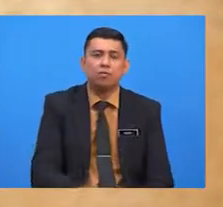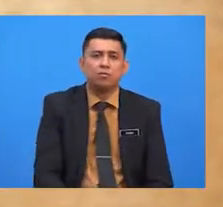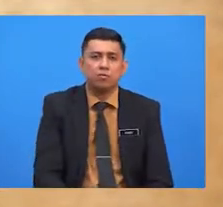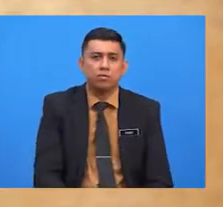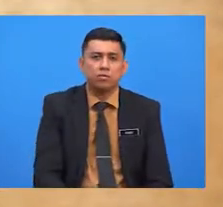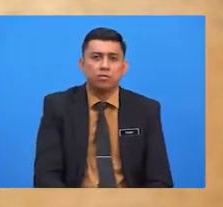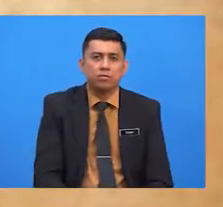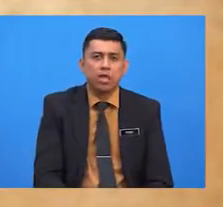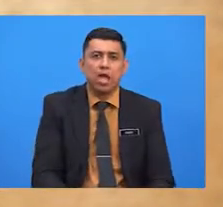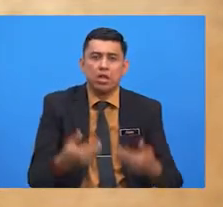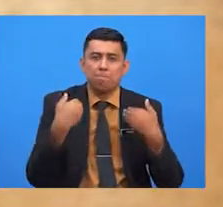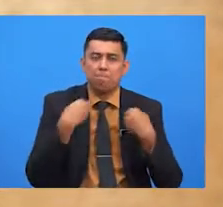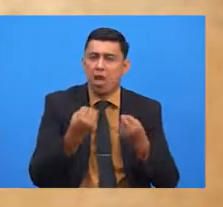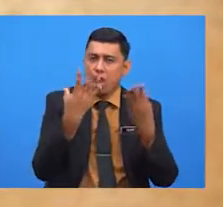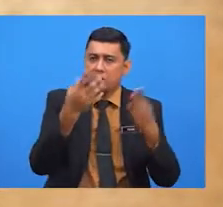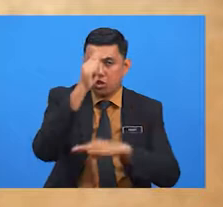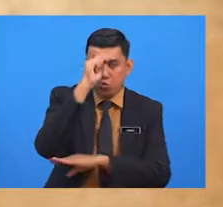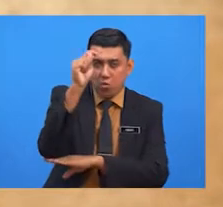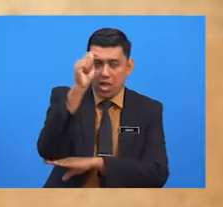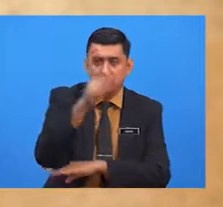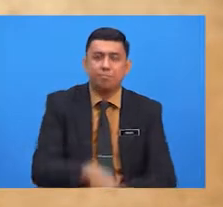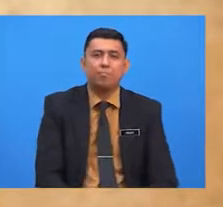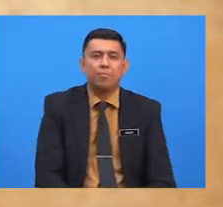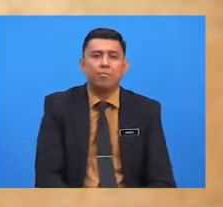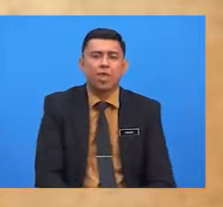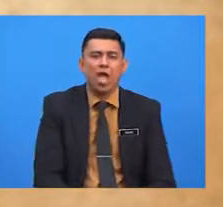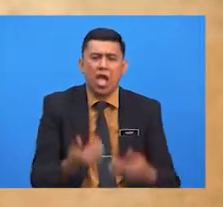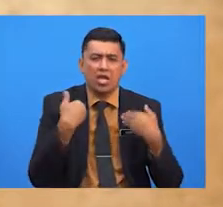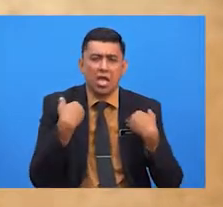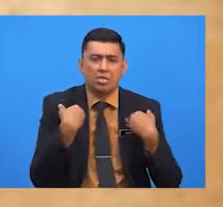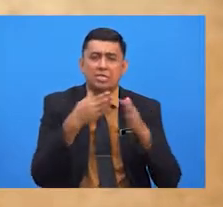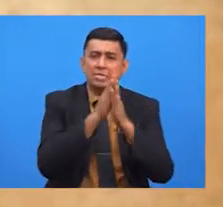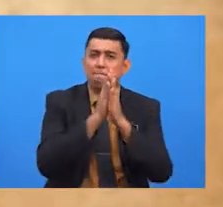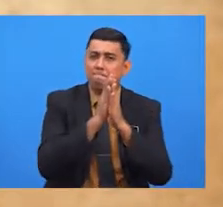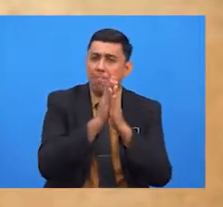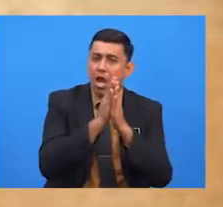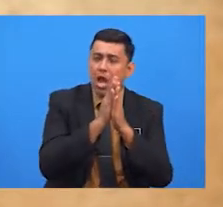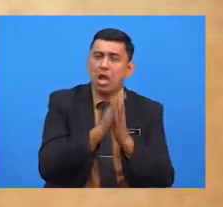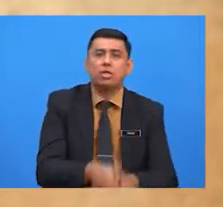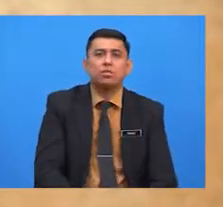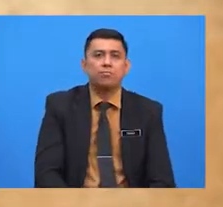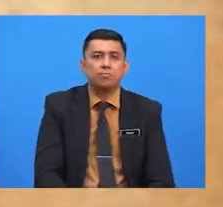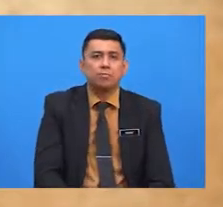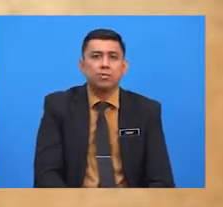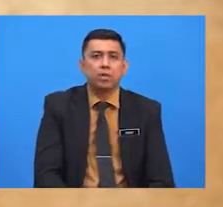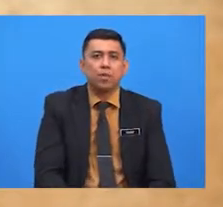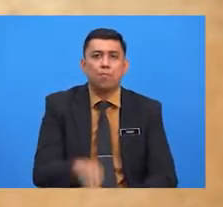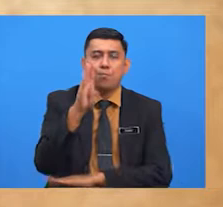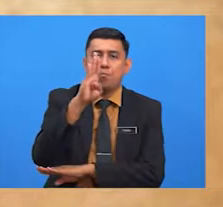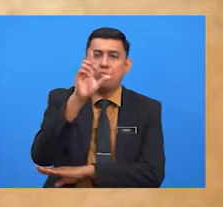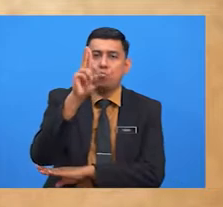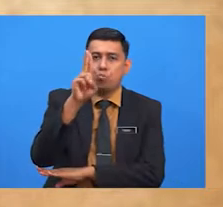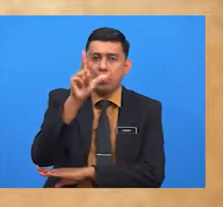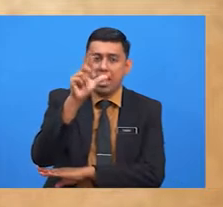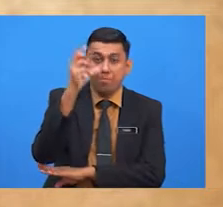atau politisme. Antara tuhan yang mereka sembah ialah tuhan bulan, tuhan